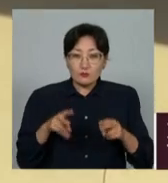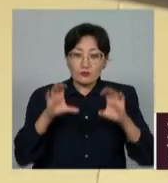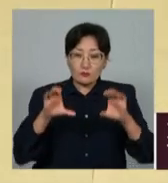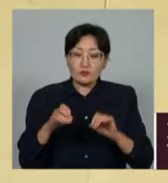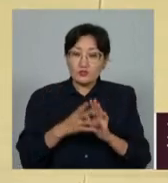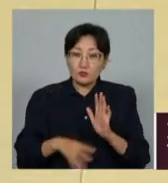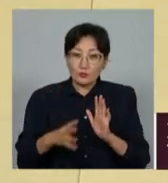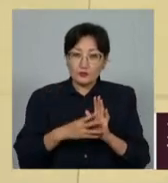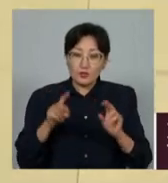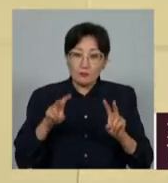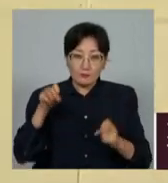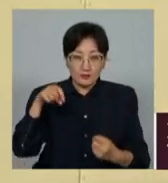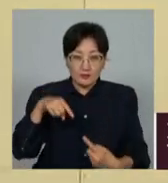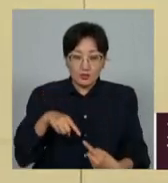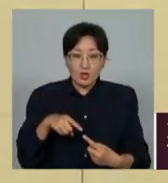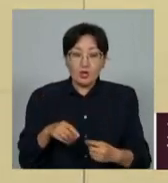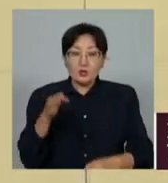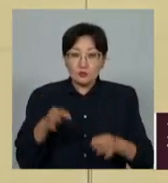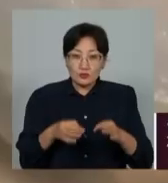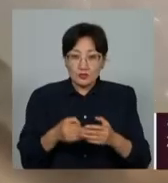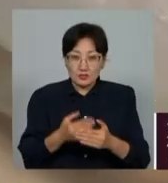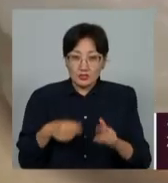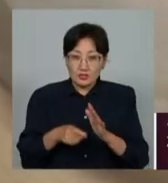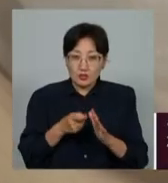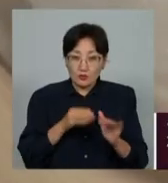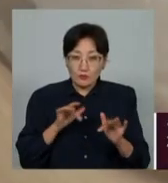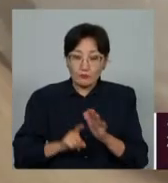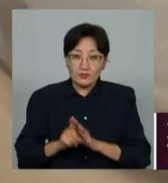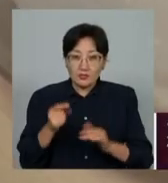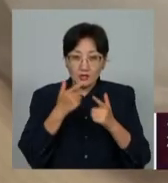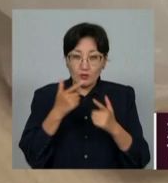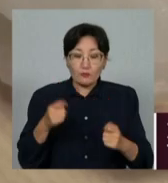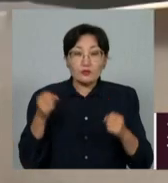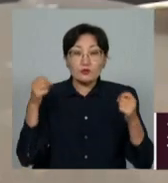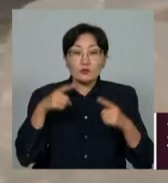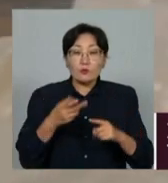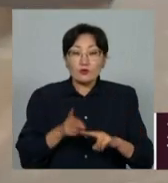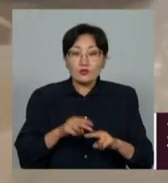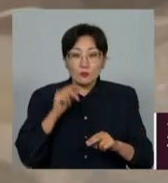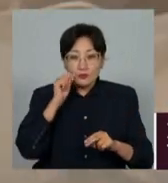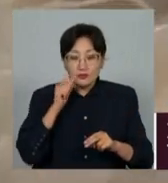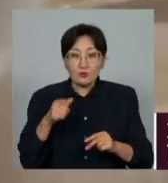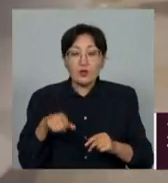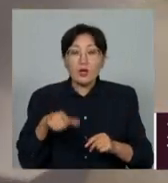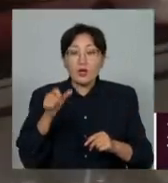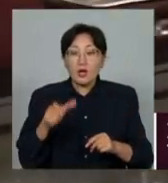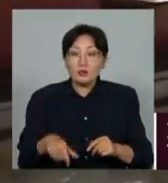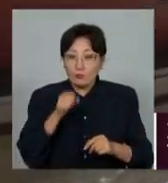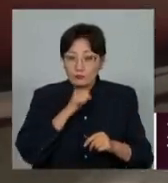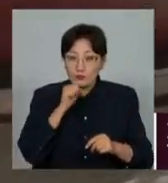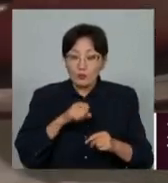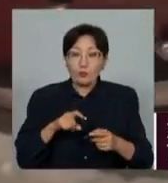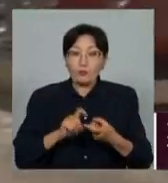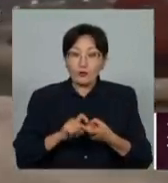кодекстің 99-шы бабы бойынша сотқа дейінгі тергеу басталғанын мәлімдеді. Белгілі болғандай, бұл жігіт бұрын адам тонау бойынша сотталған